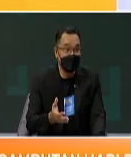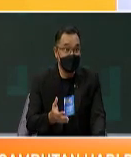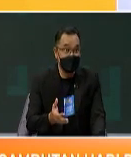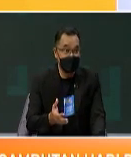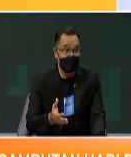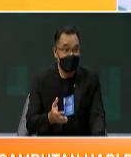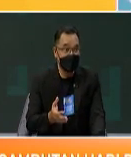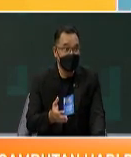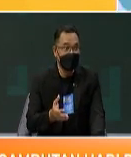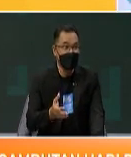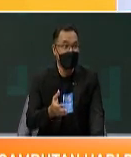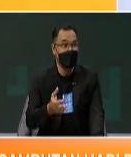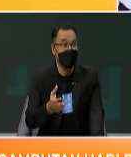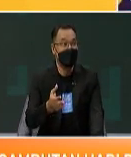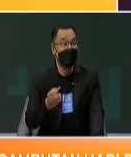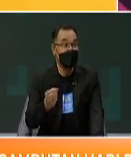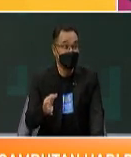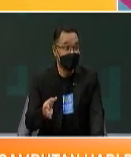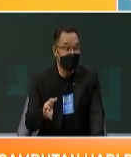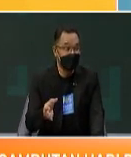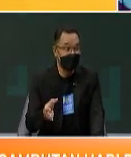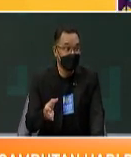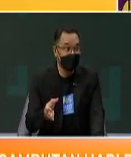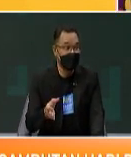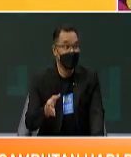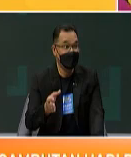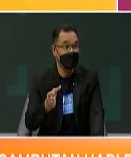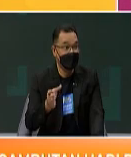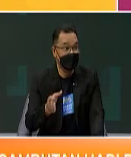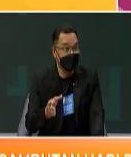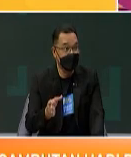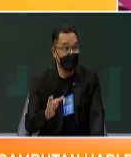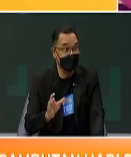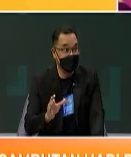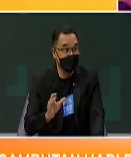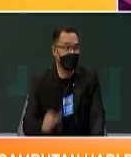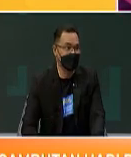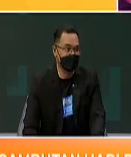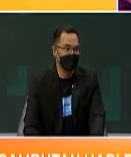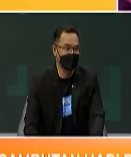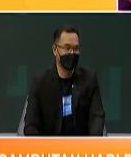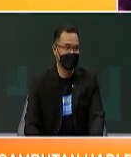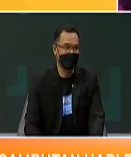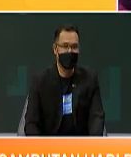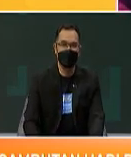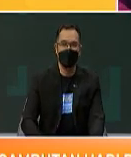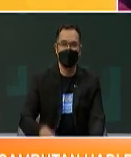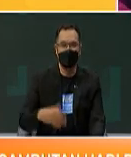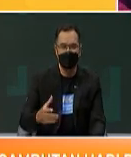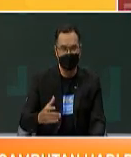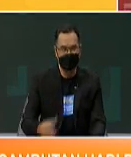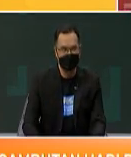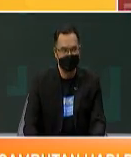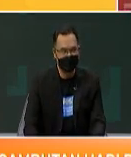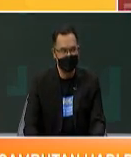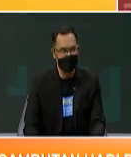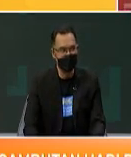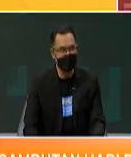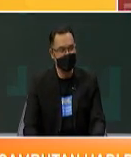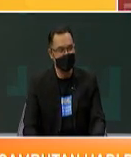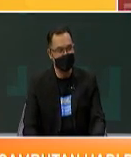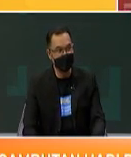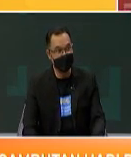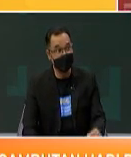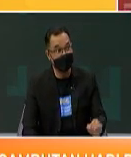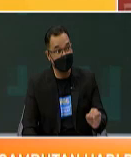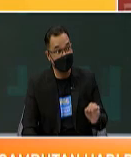peka kepada citarasa penonton dan juga pendengar. Apa kehendak dia? Dari